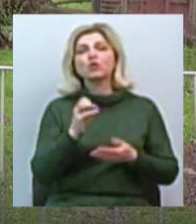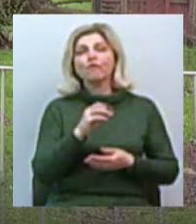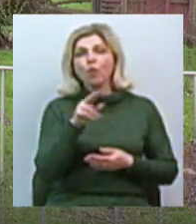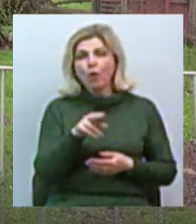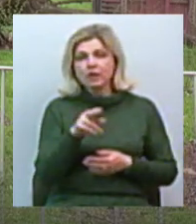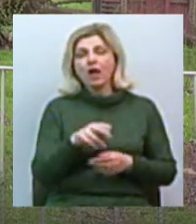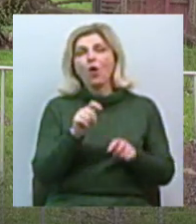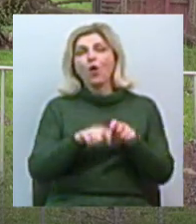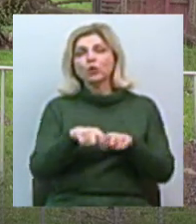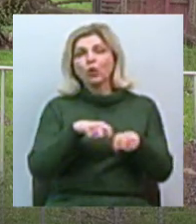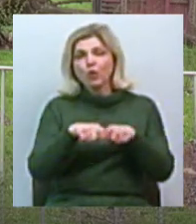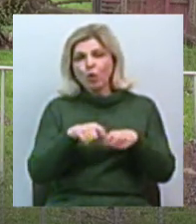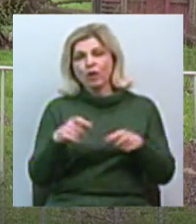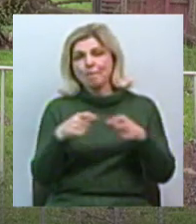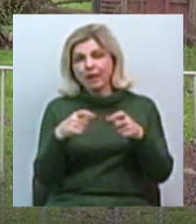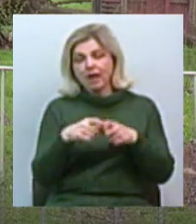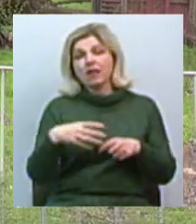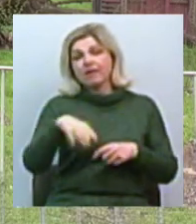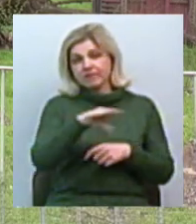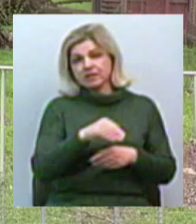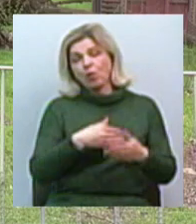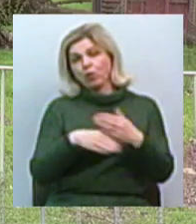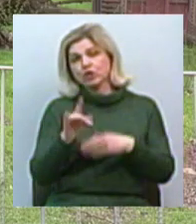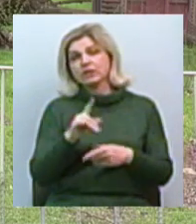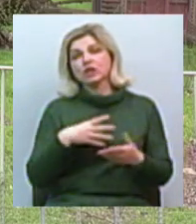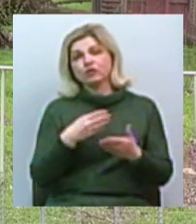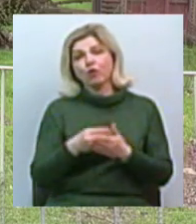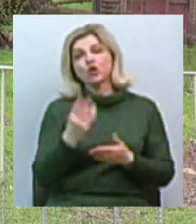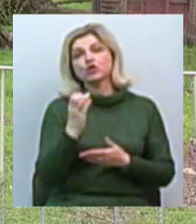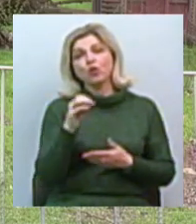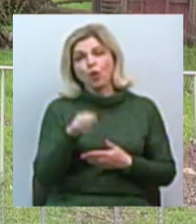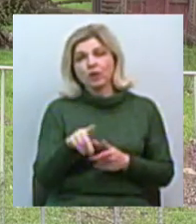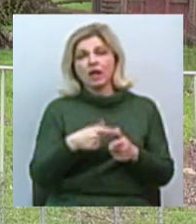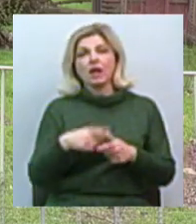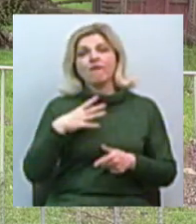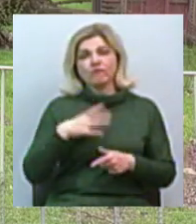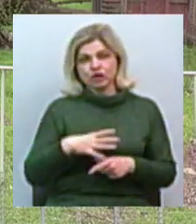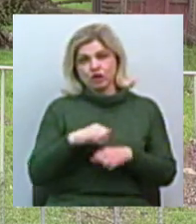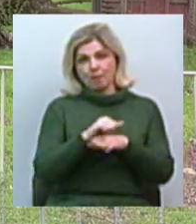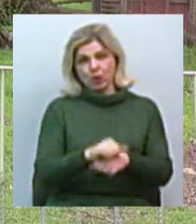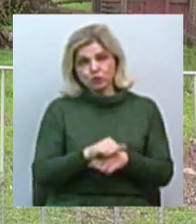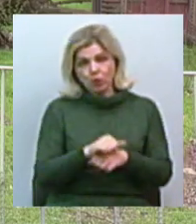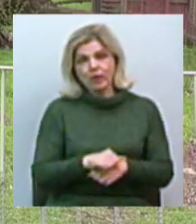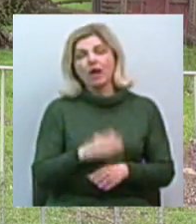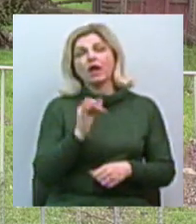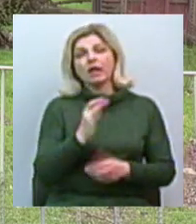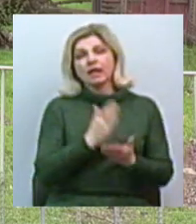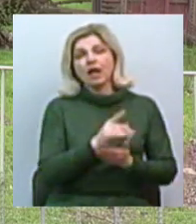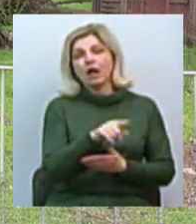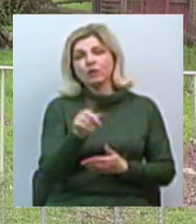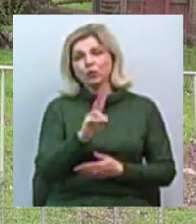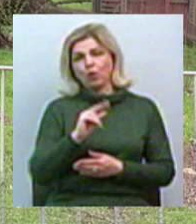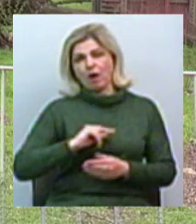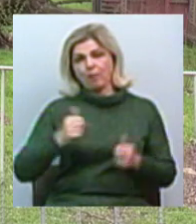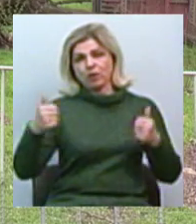Екскурсоводи, контролери, білетери – ці люди пішли або за свій рахунок, або на вимушений простій. Є декілька людей, які працюють